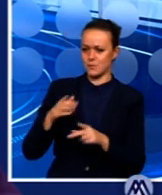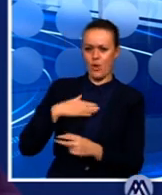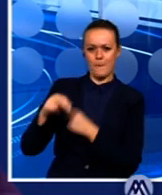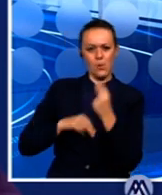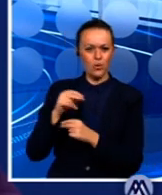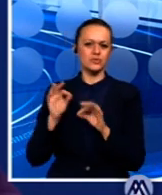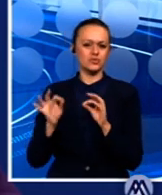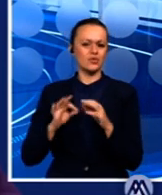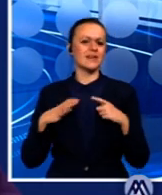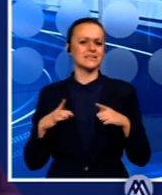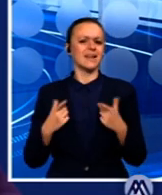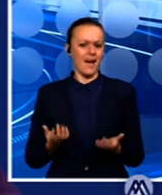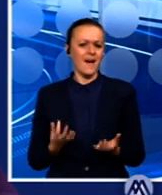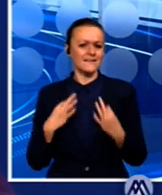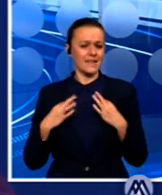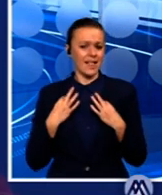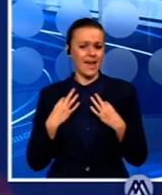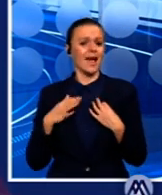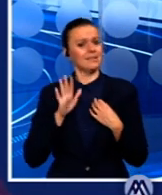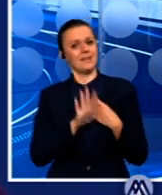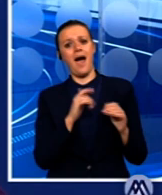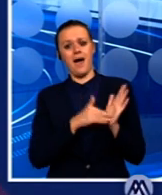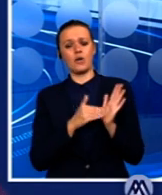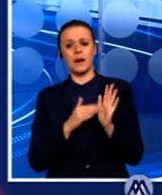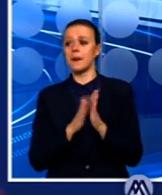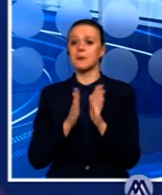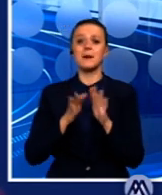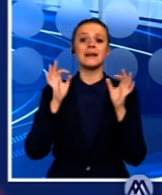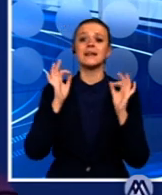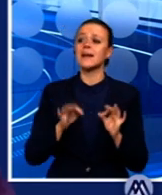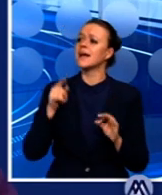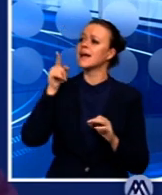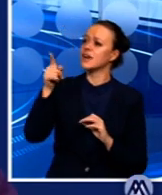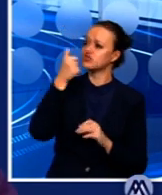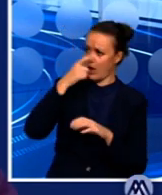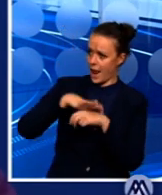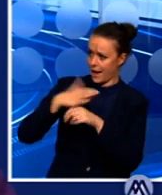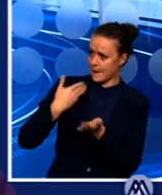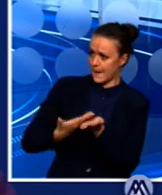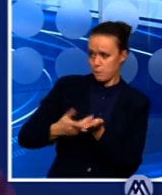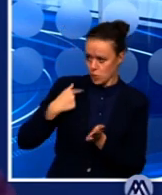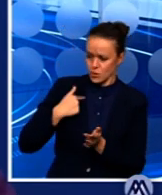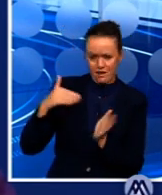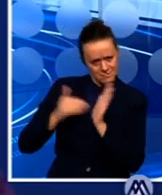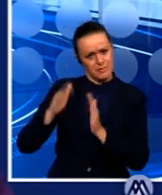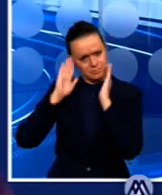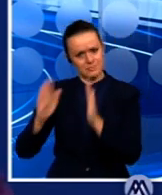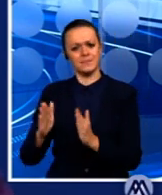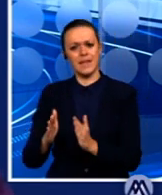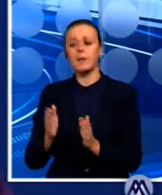sa tog aspekta treba da gledamo i ukoliko budemo svaku meru procenjivali samo sa aspekta da li će da bude